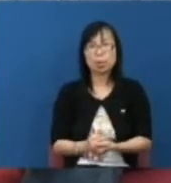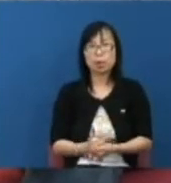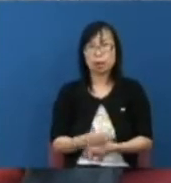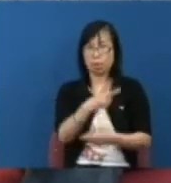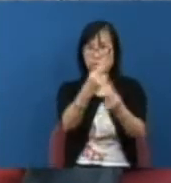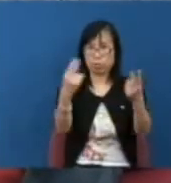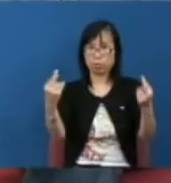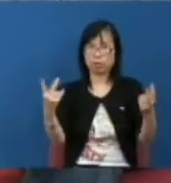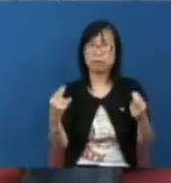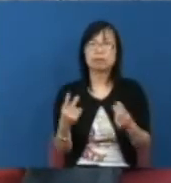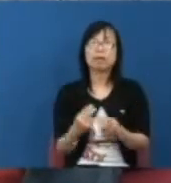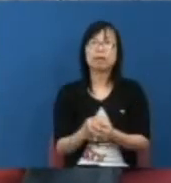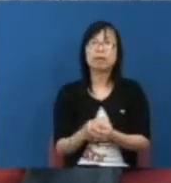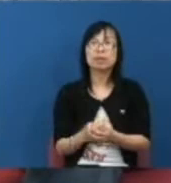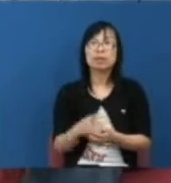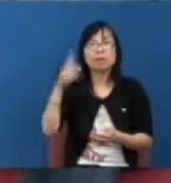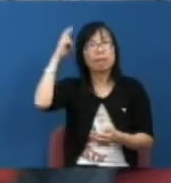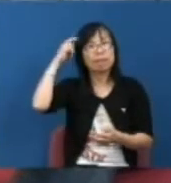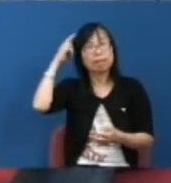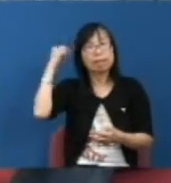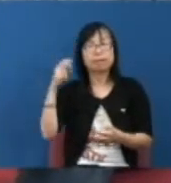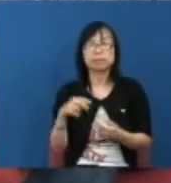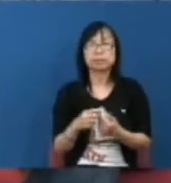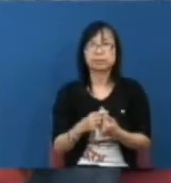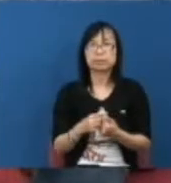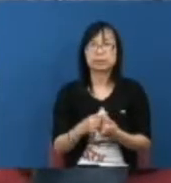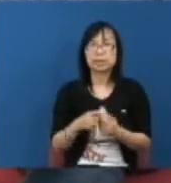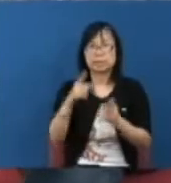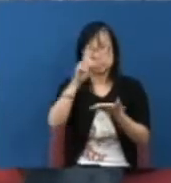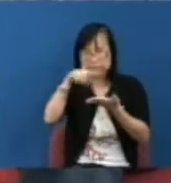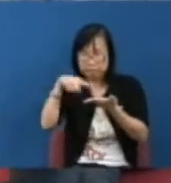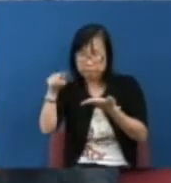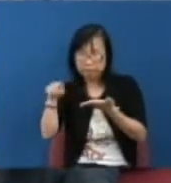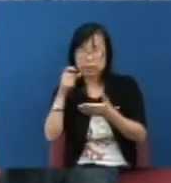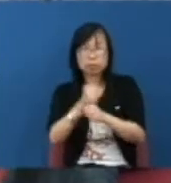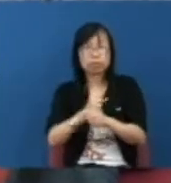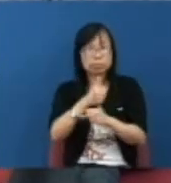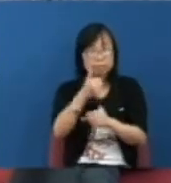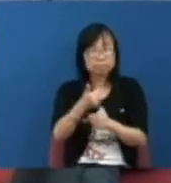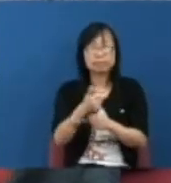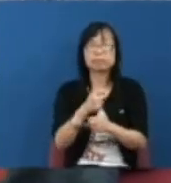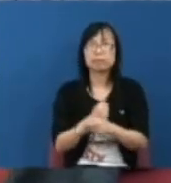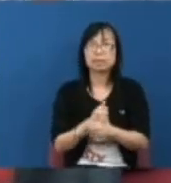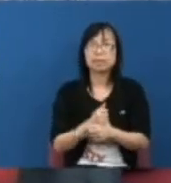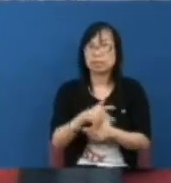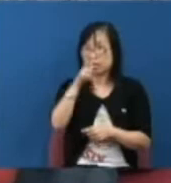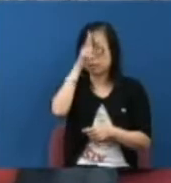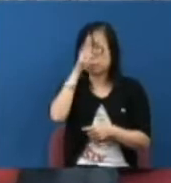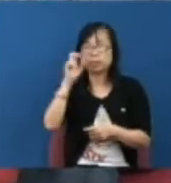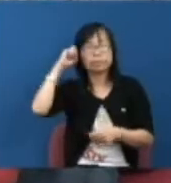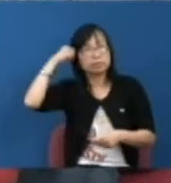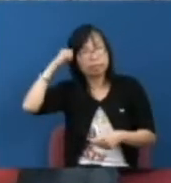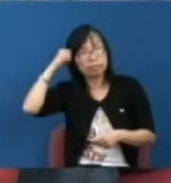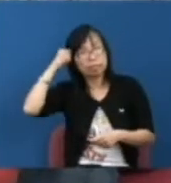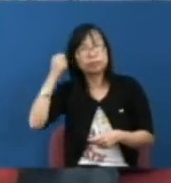綠色能源嗰、那個碳核數或者碳審計咧做好咗之後咧，就政府應該考慮